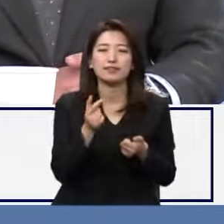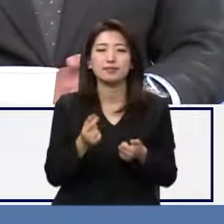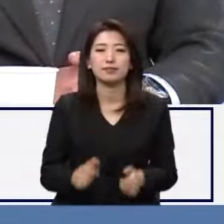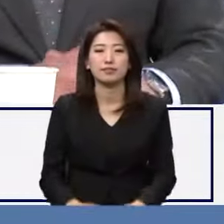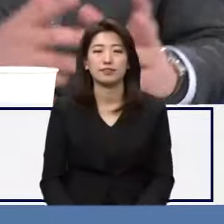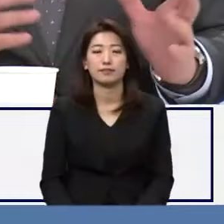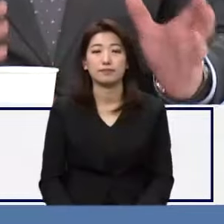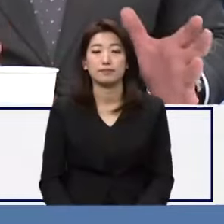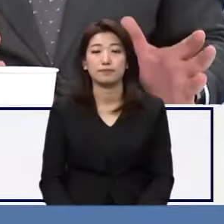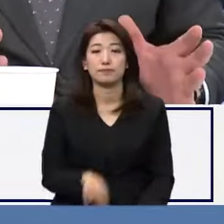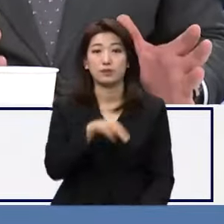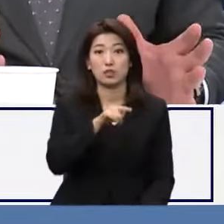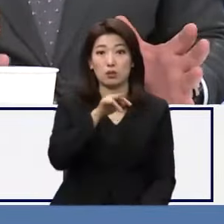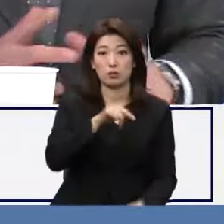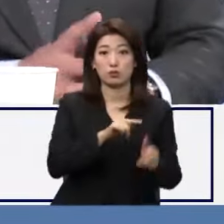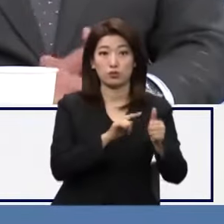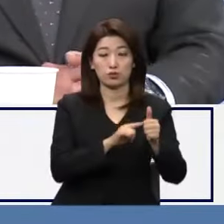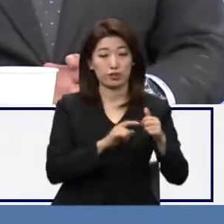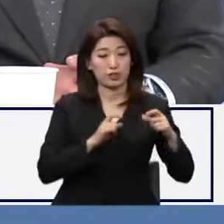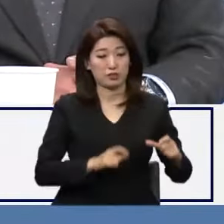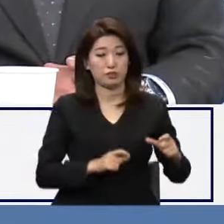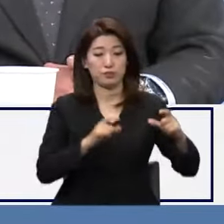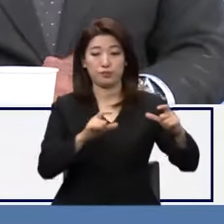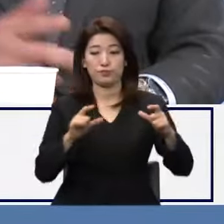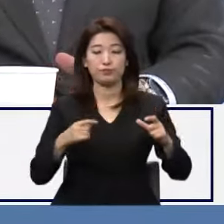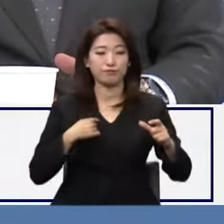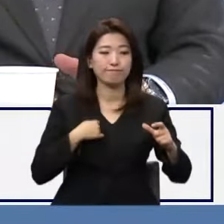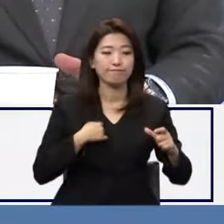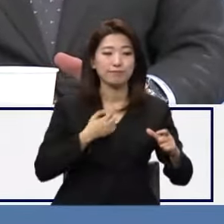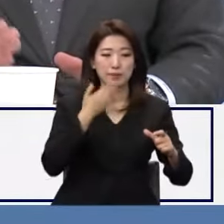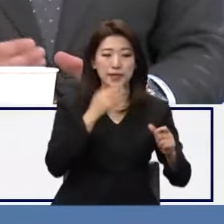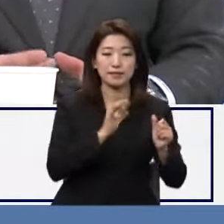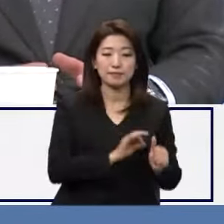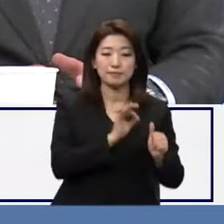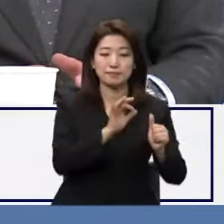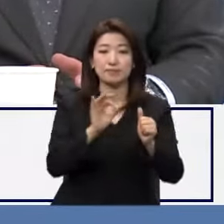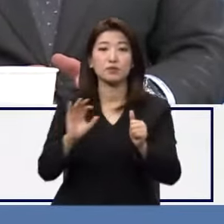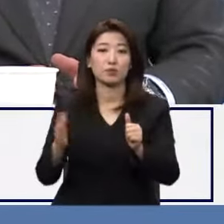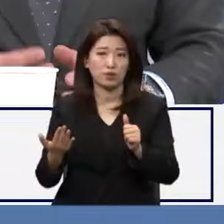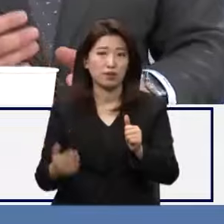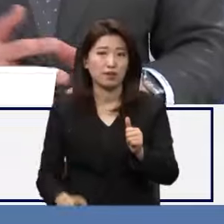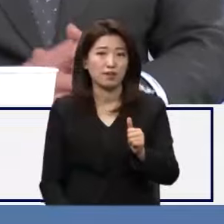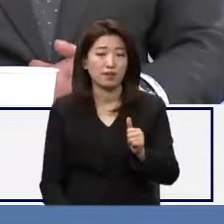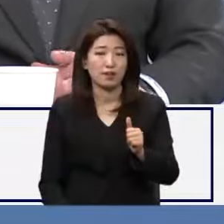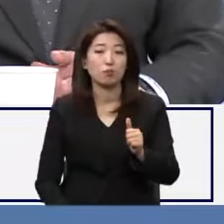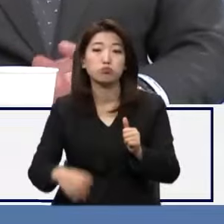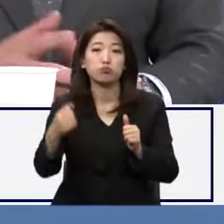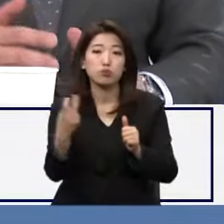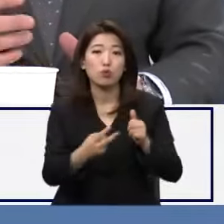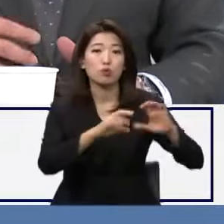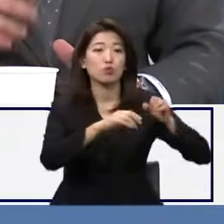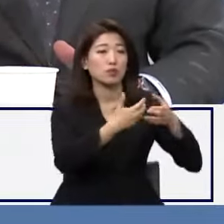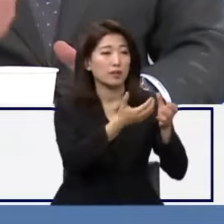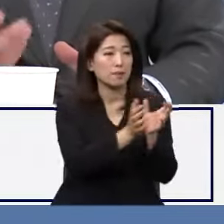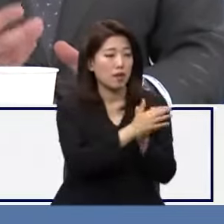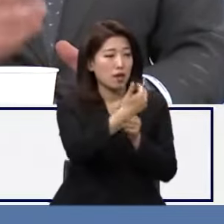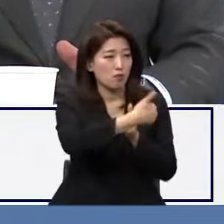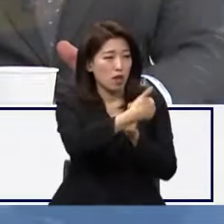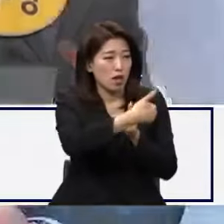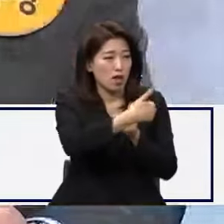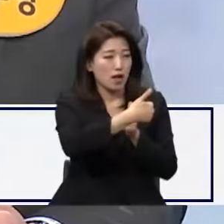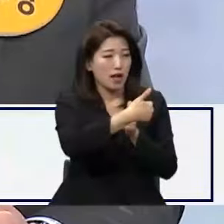서병 수연의 저런 큰 도량 있는 모습 그다음에 말하자면 당의 요구에 선민 후사 혹은 선사 후당 그니까 하는